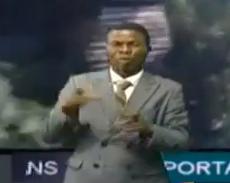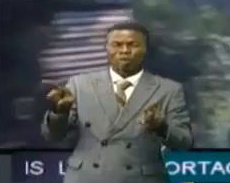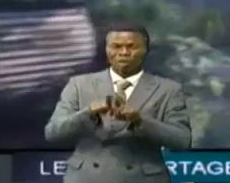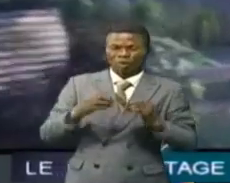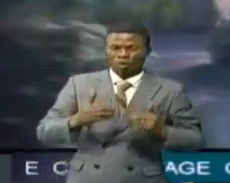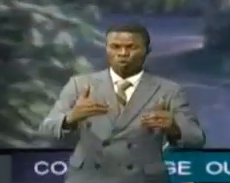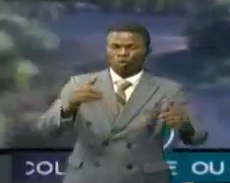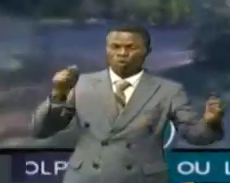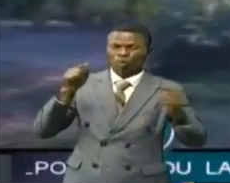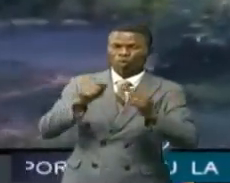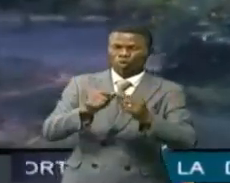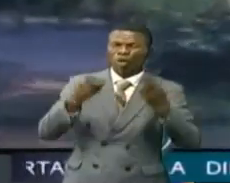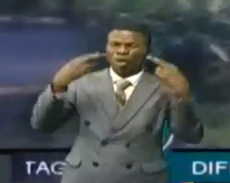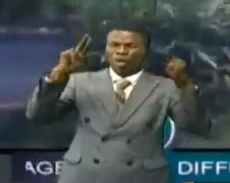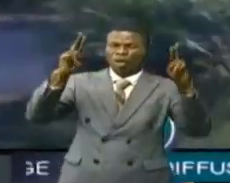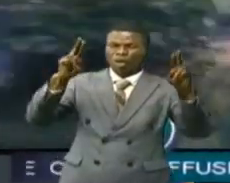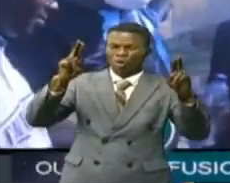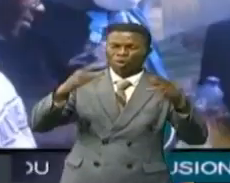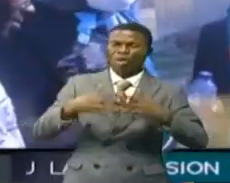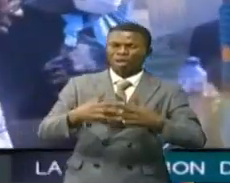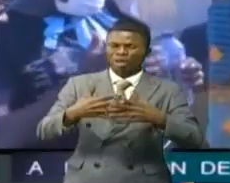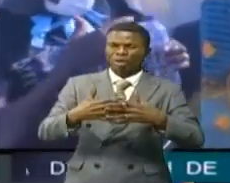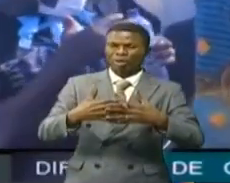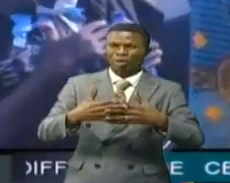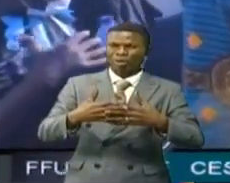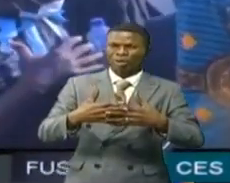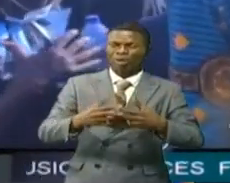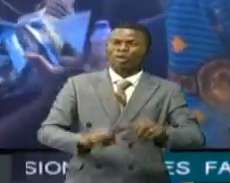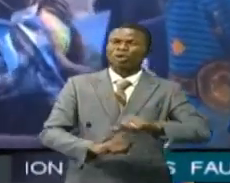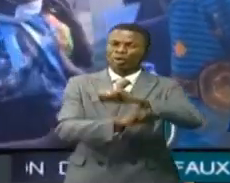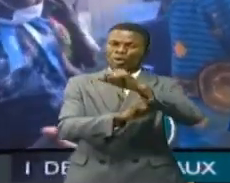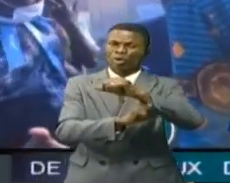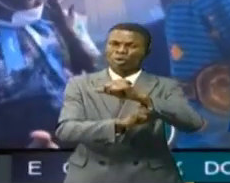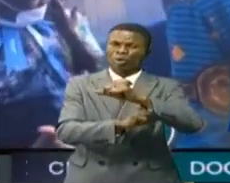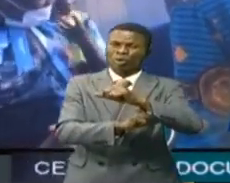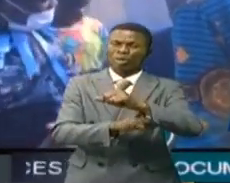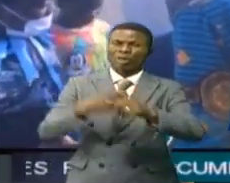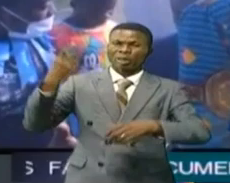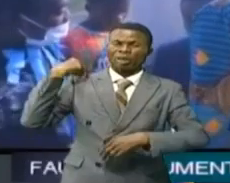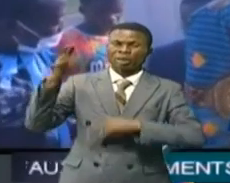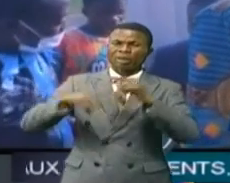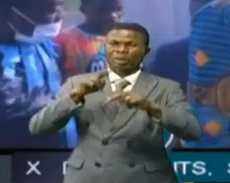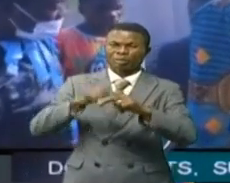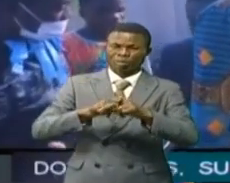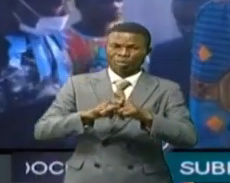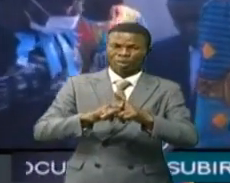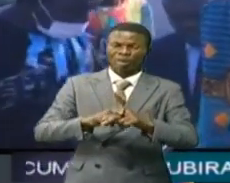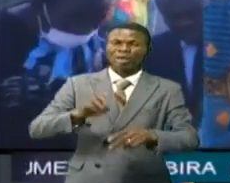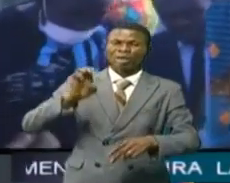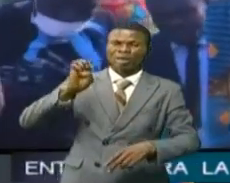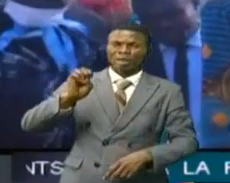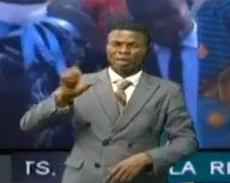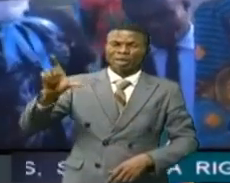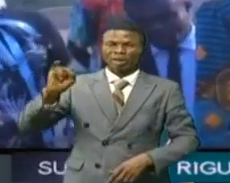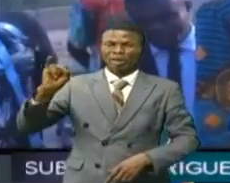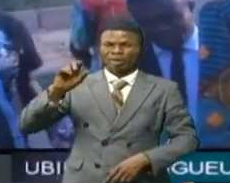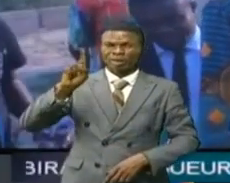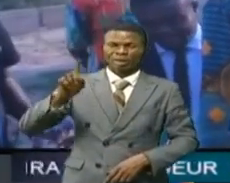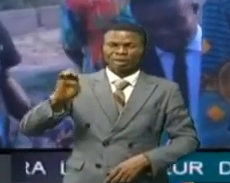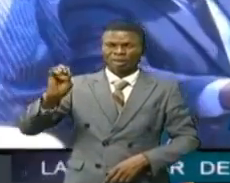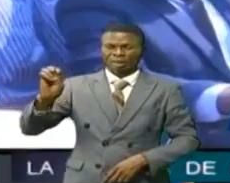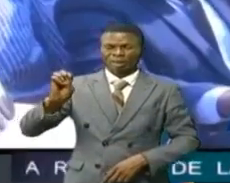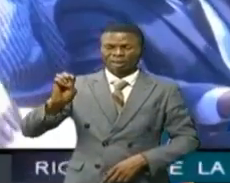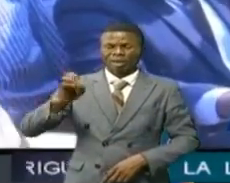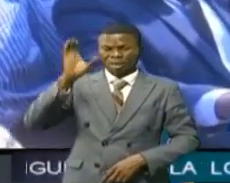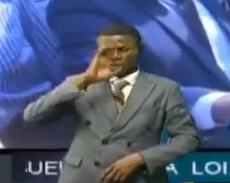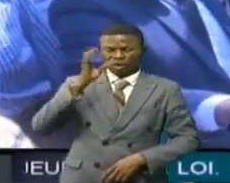jusqu'à l'aboutissement heureux de ce partenariat était soutenue par le député national Eliezer Ntamboué, qui ne jure que pour le